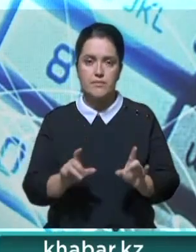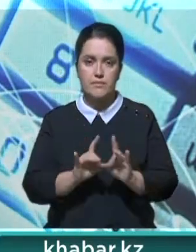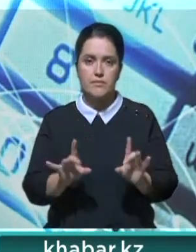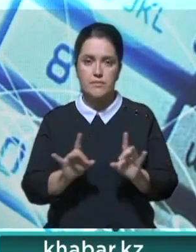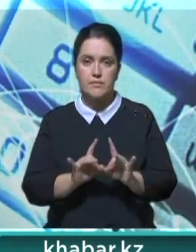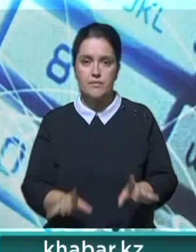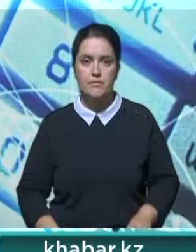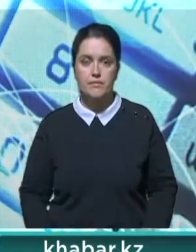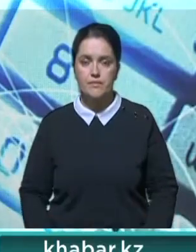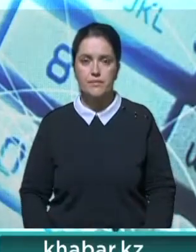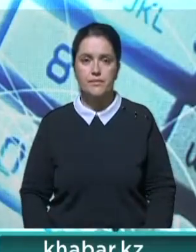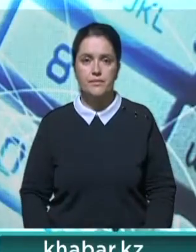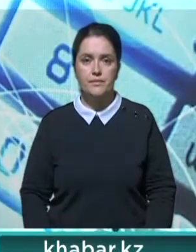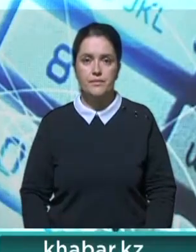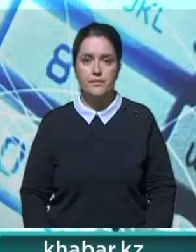коллега Назымгуль Кумыспаева.